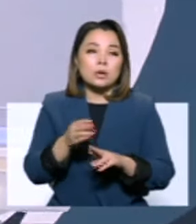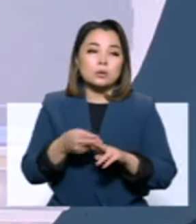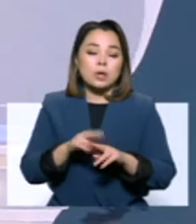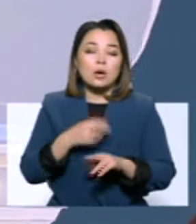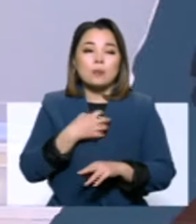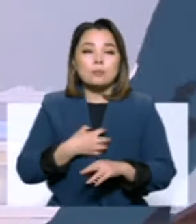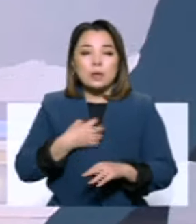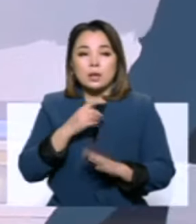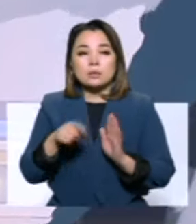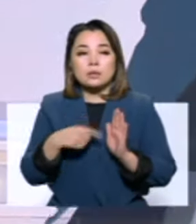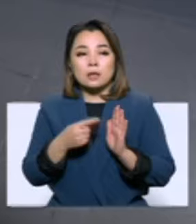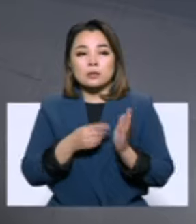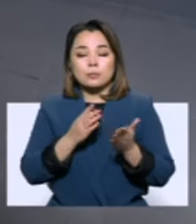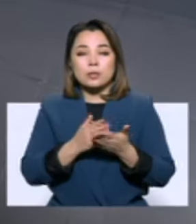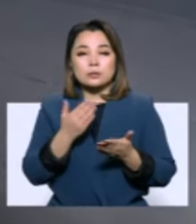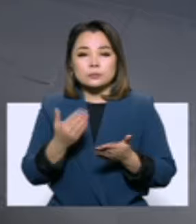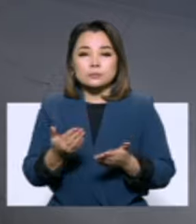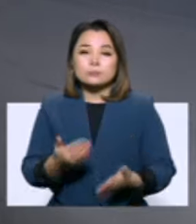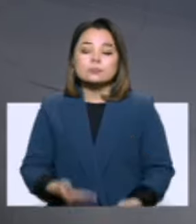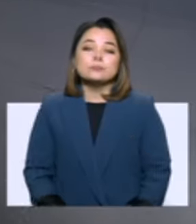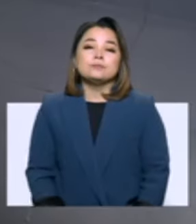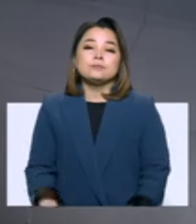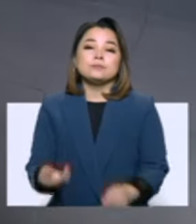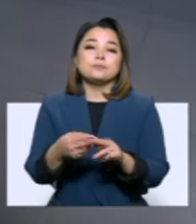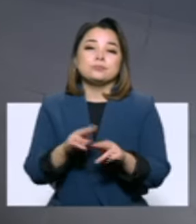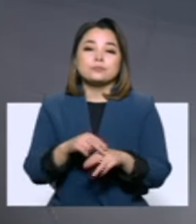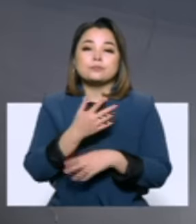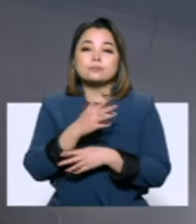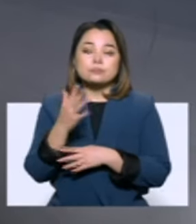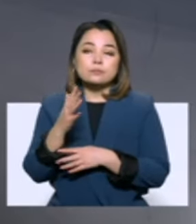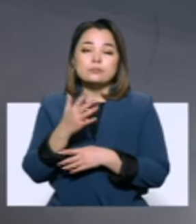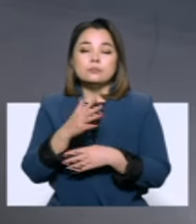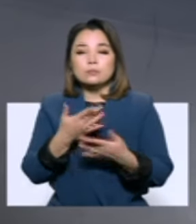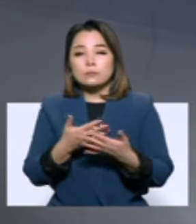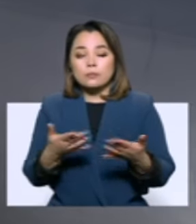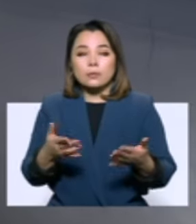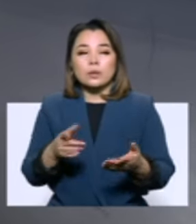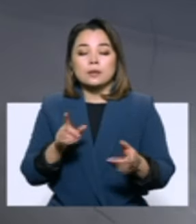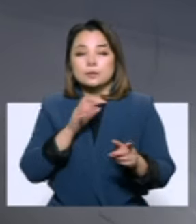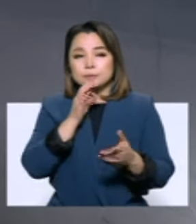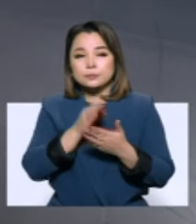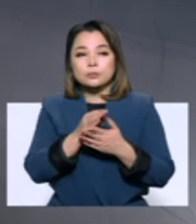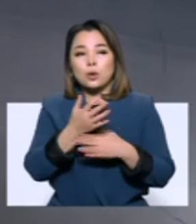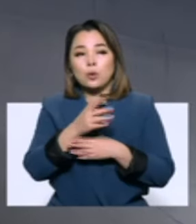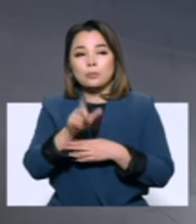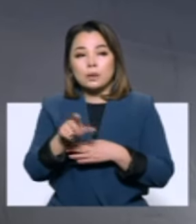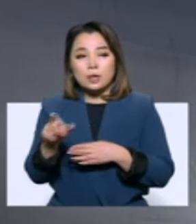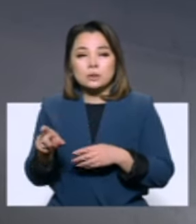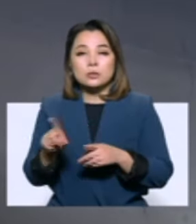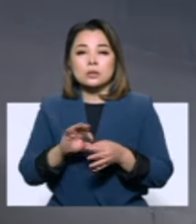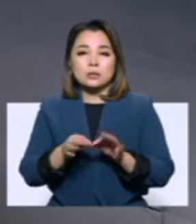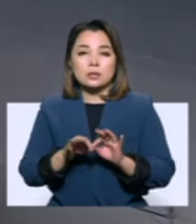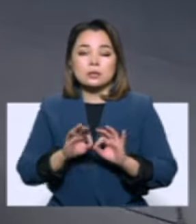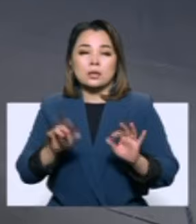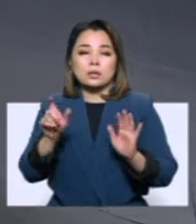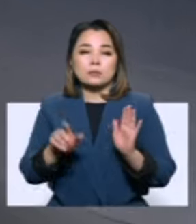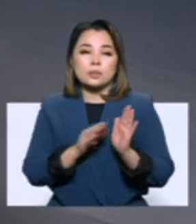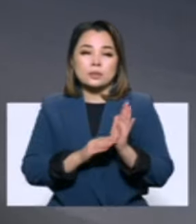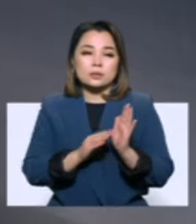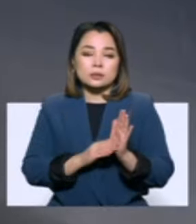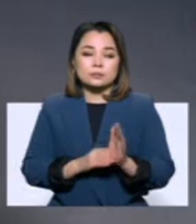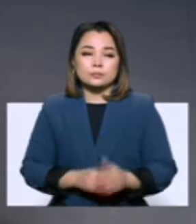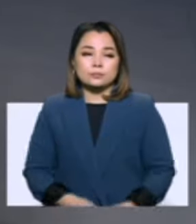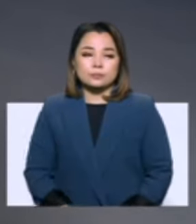өте маңызды мәселе. Сонымен орман тоғай шулайды. Орманшылар ше? Серік